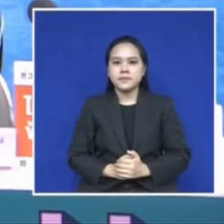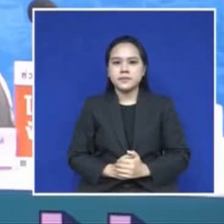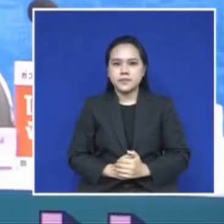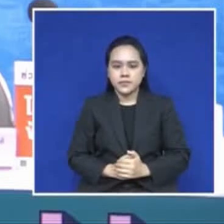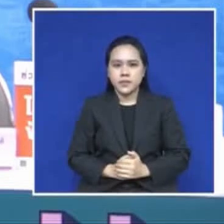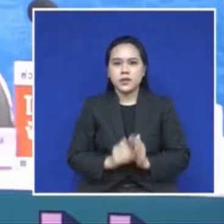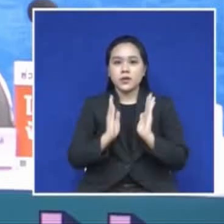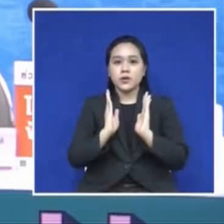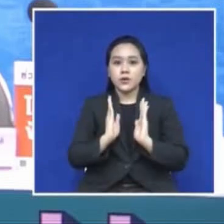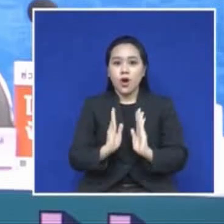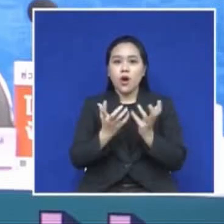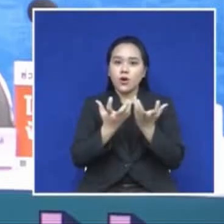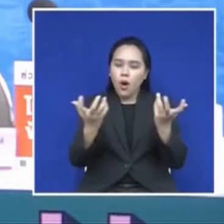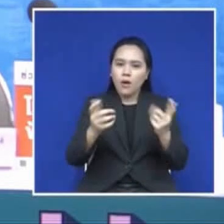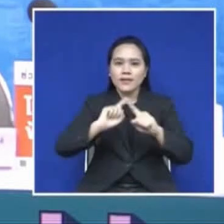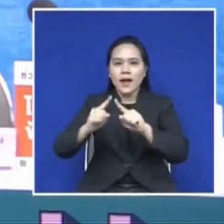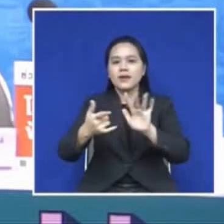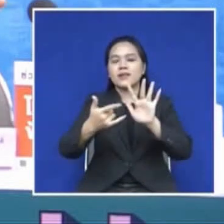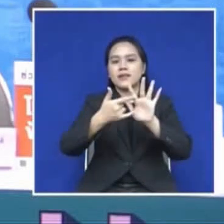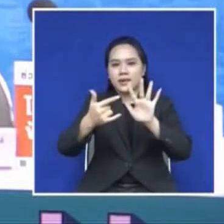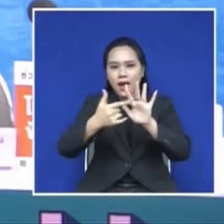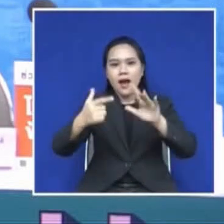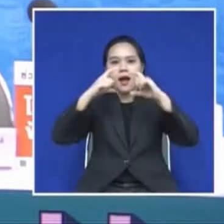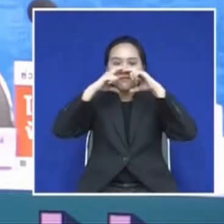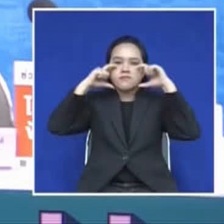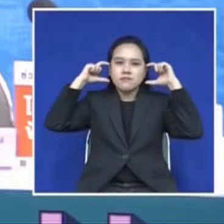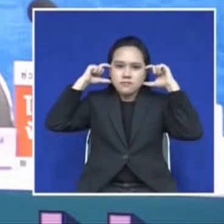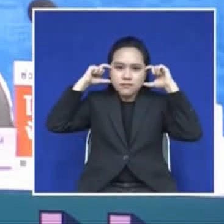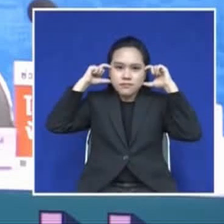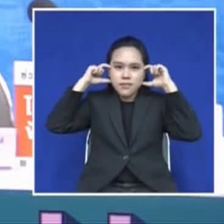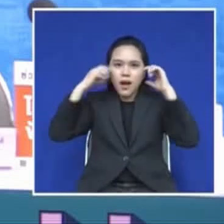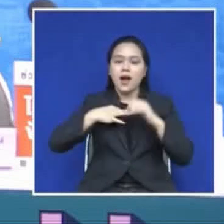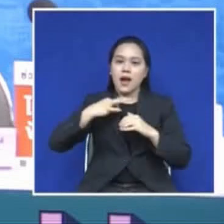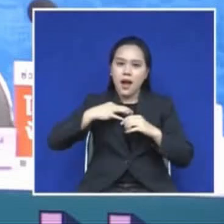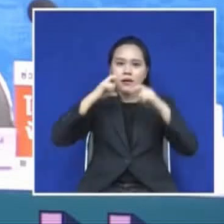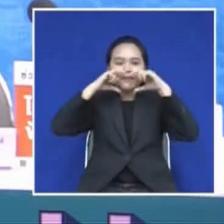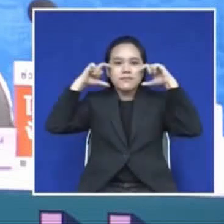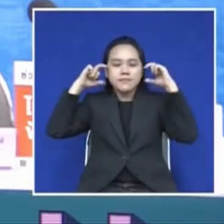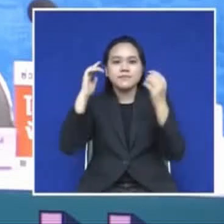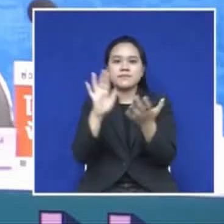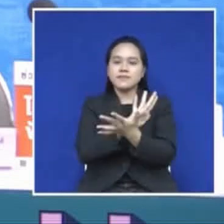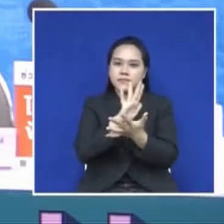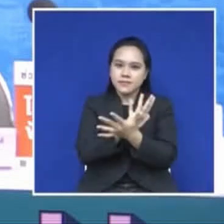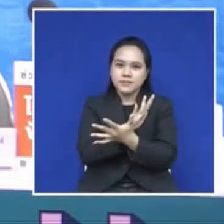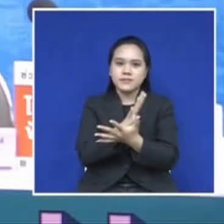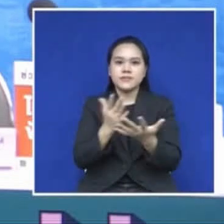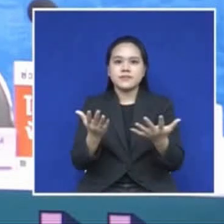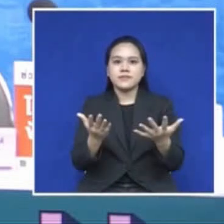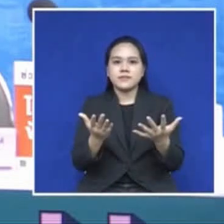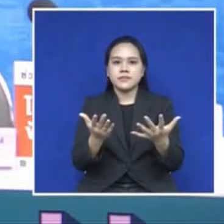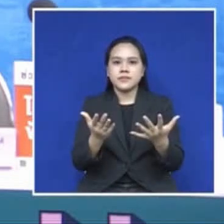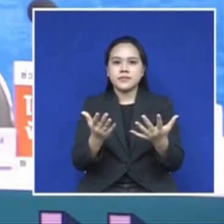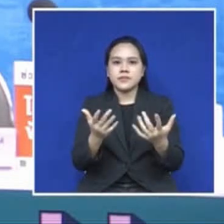หมอเลยบอกว่ามันไม่ใช่หรอก 2แต่มันคือเรารอบใหม่ที่สำคัญก็คือเชื้อนั้นไม่ได้เกิดในประเทศเป็นกับแม่มันนำเข้ามาจากต่างประเทศก็คือ